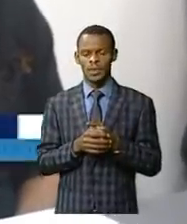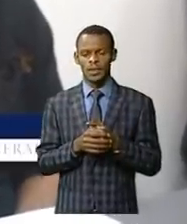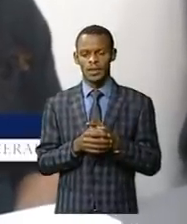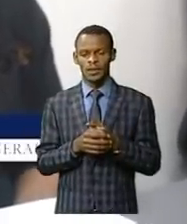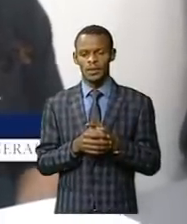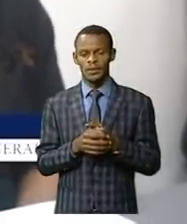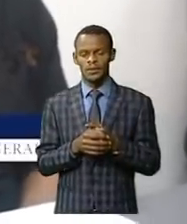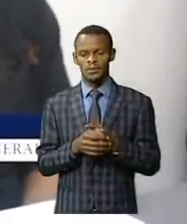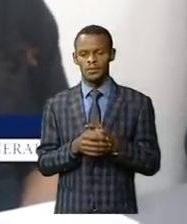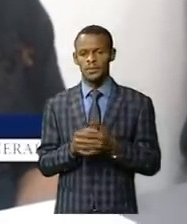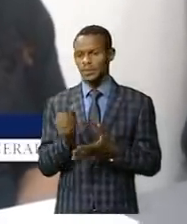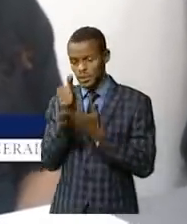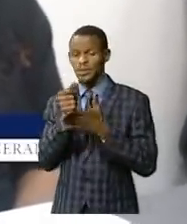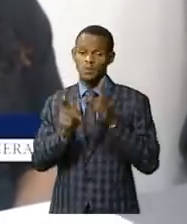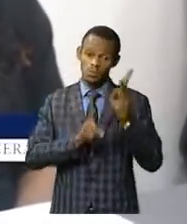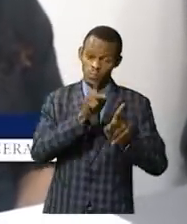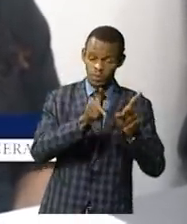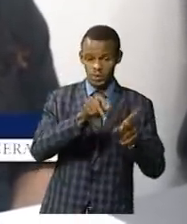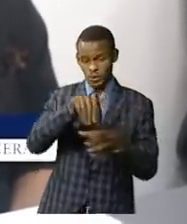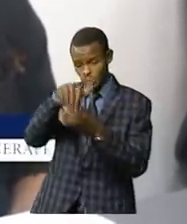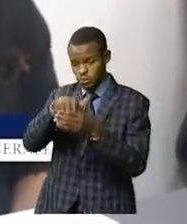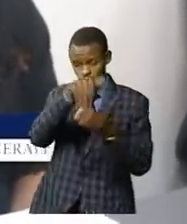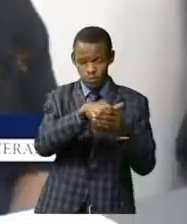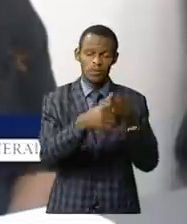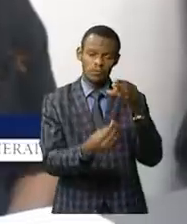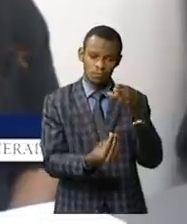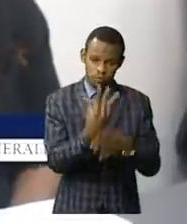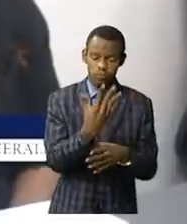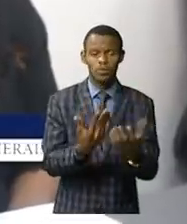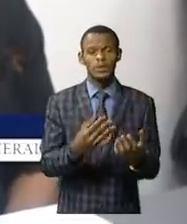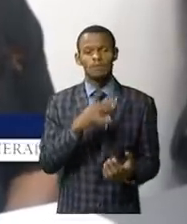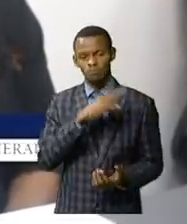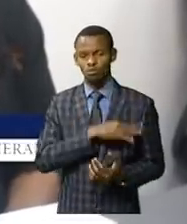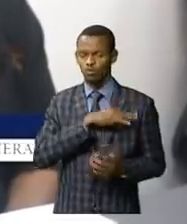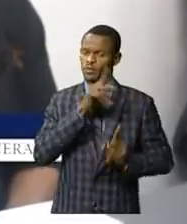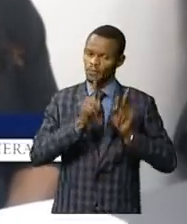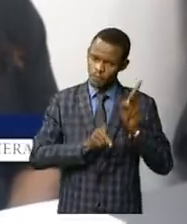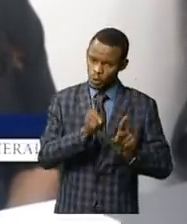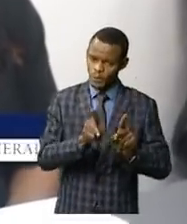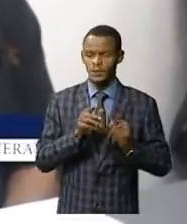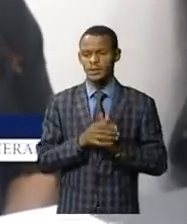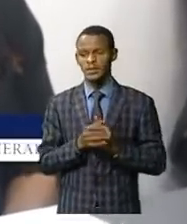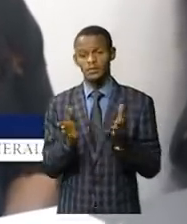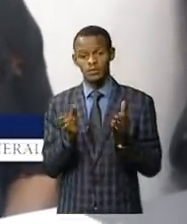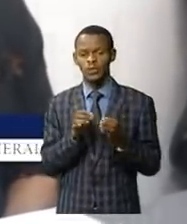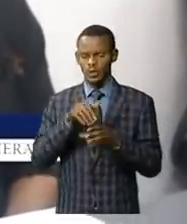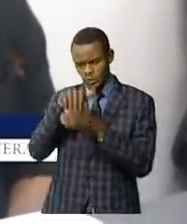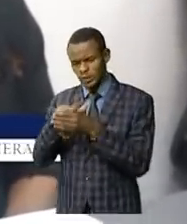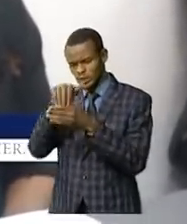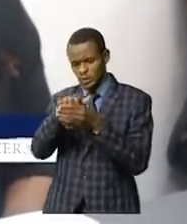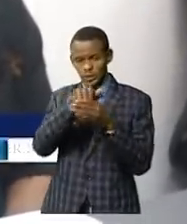son credo de la revanche du sol sur le sous-sol. Du reste, patente de faire absolument de l'agriculture un outil